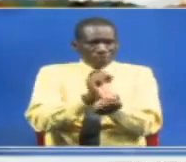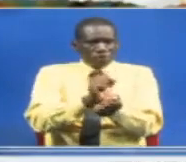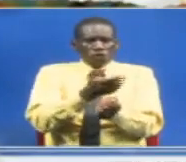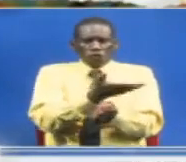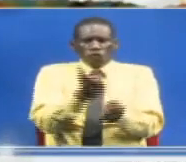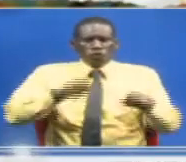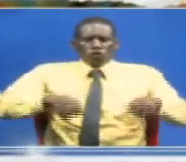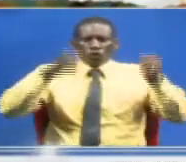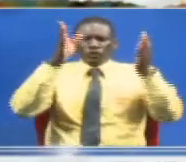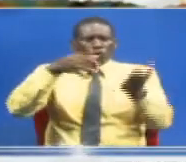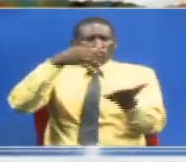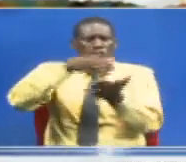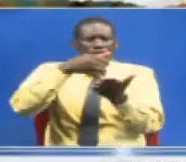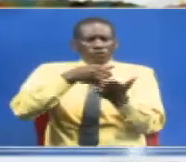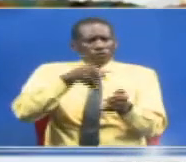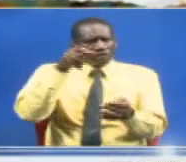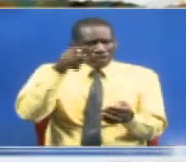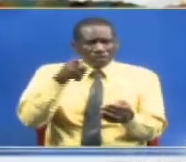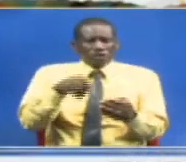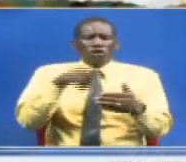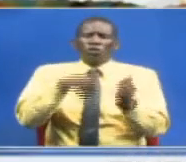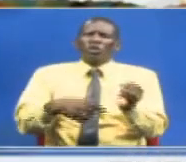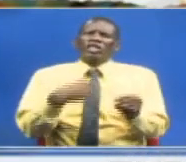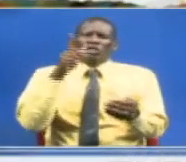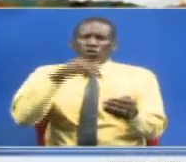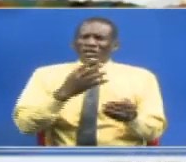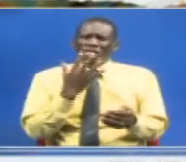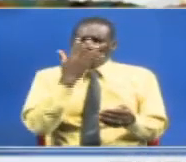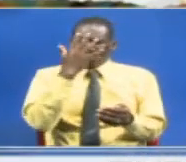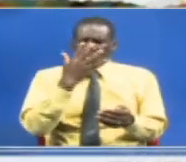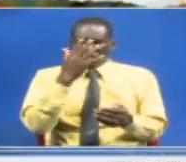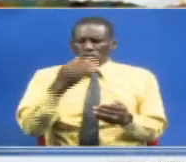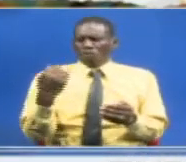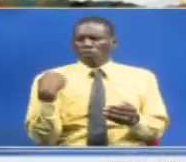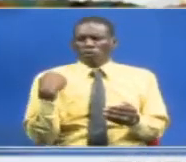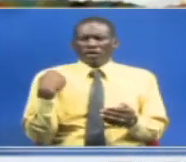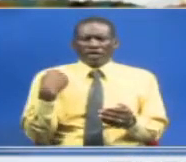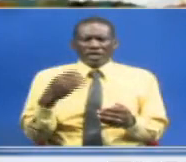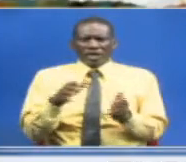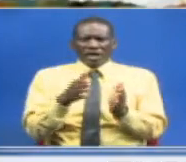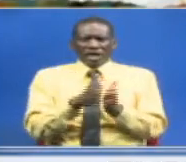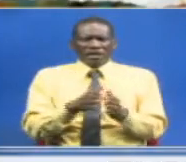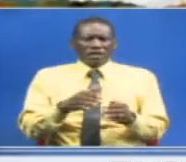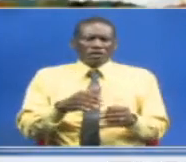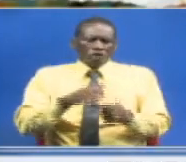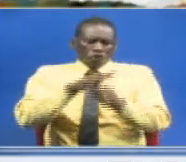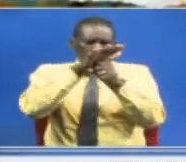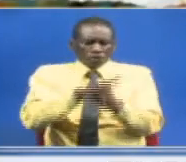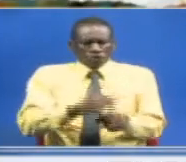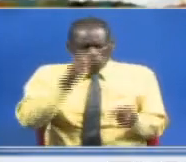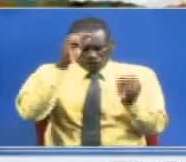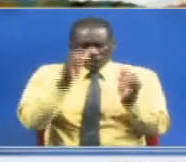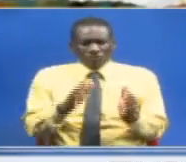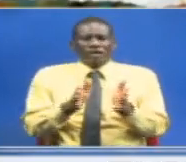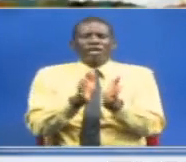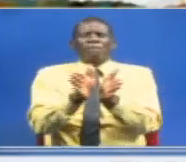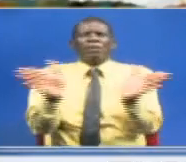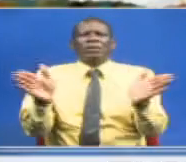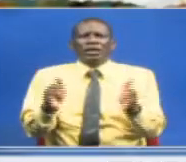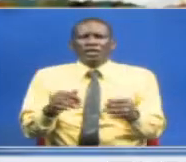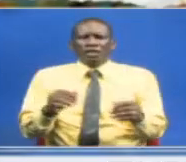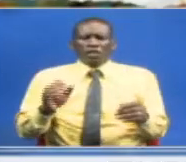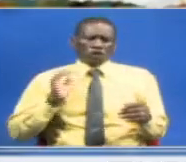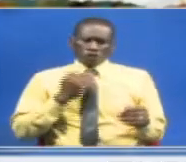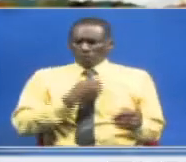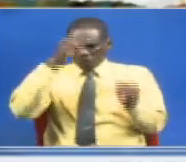ambao walihusika kwa kile wanachosema ni aibu, usumbufu na udhalilishaji hadharani kwa gavana huyo. Aidha, baraza hilo